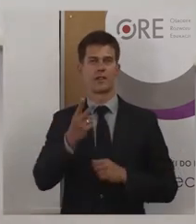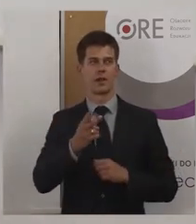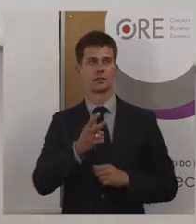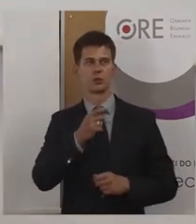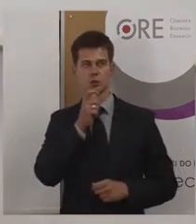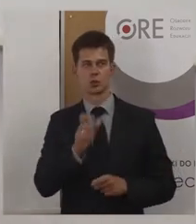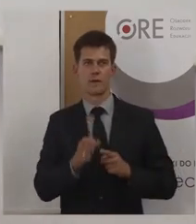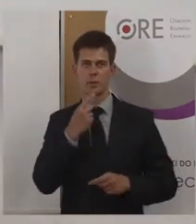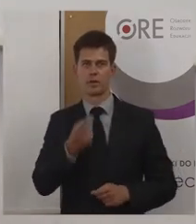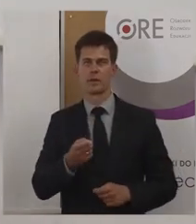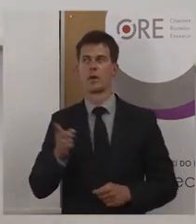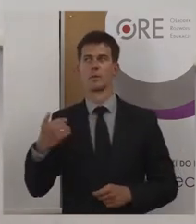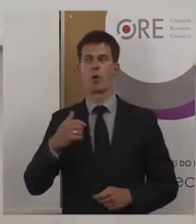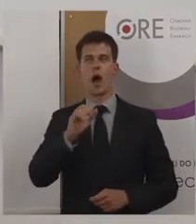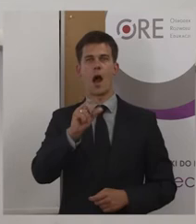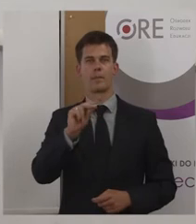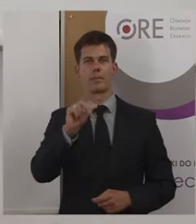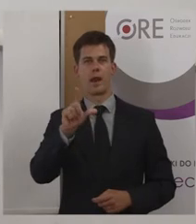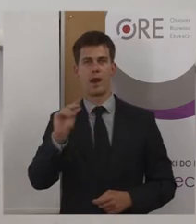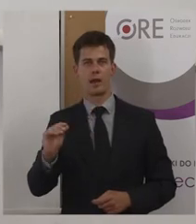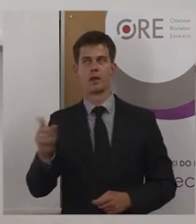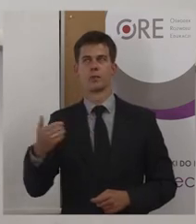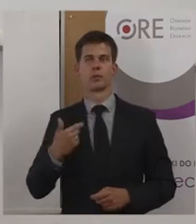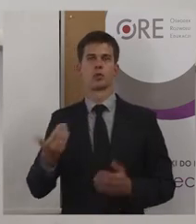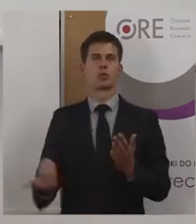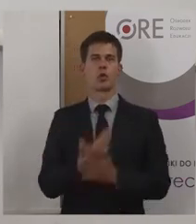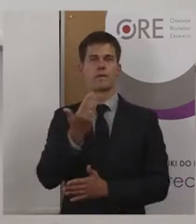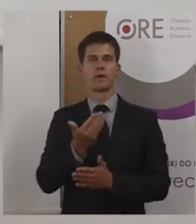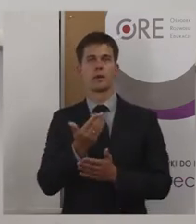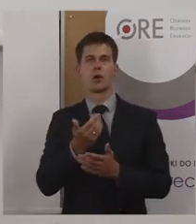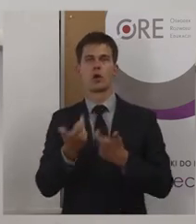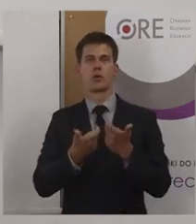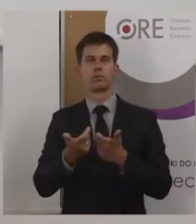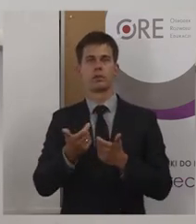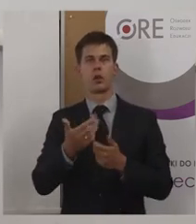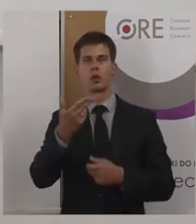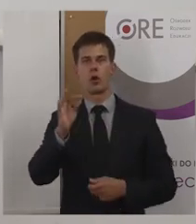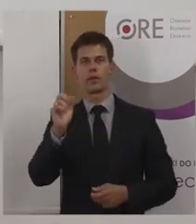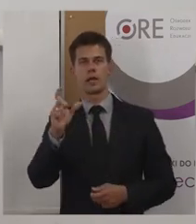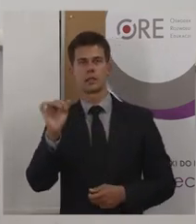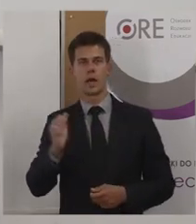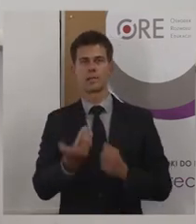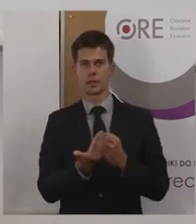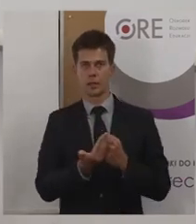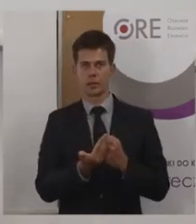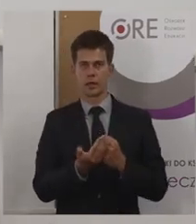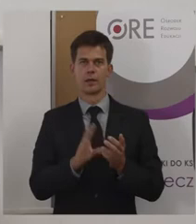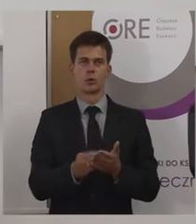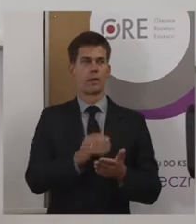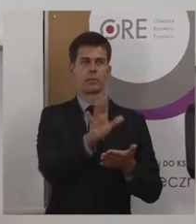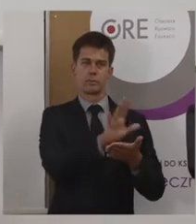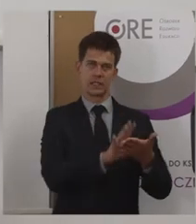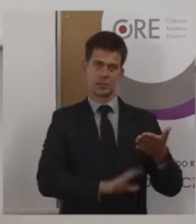Apple dodała w najnowszych swoich systemach operacyjnych obsługę notacji matematycznej. W związku z tym tekst, który